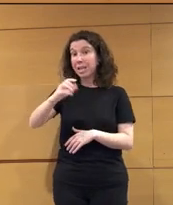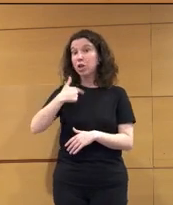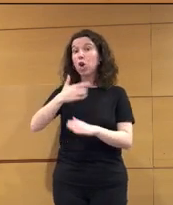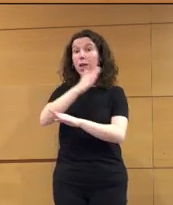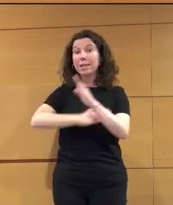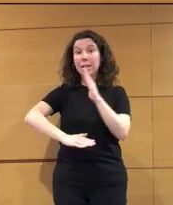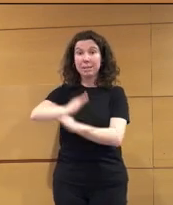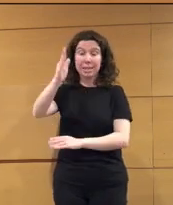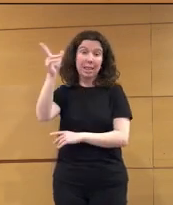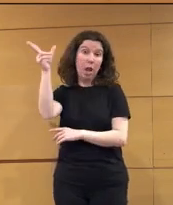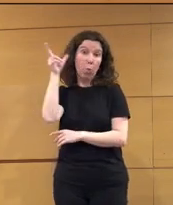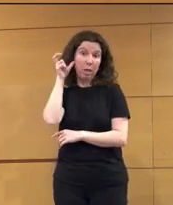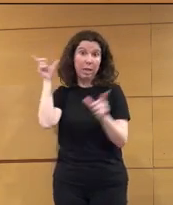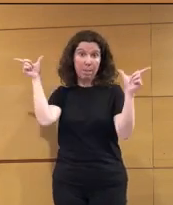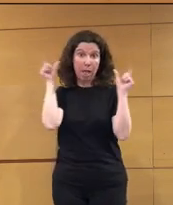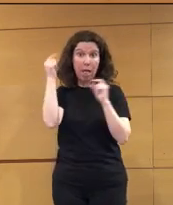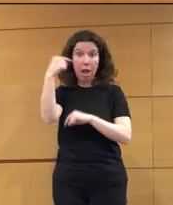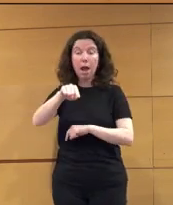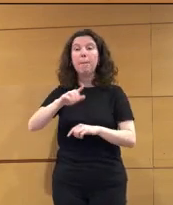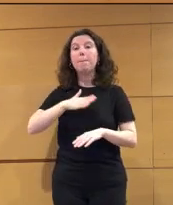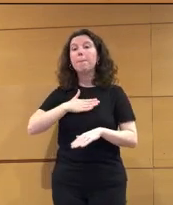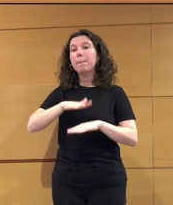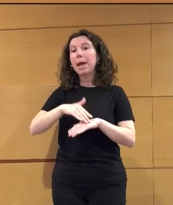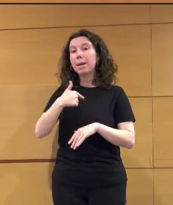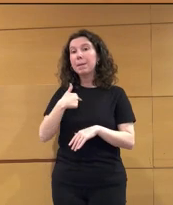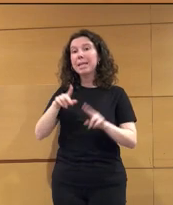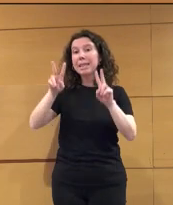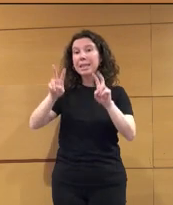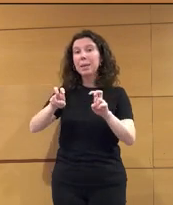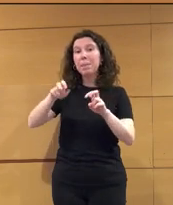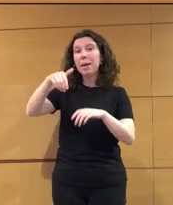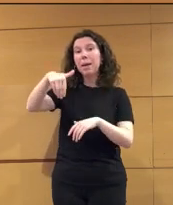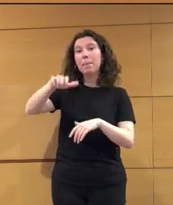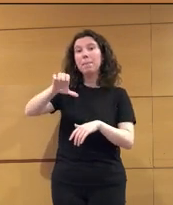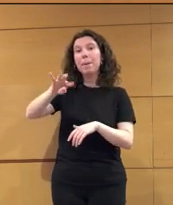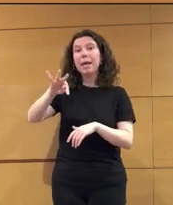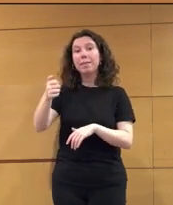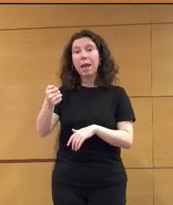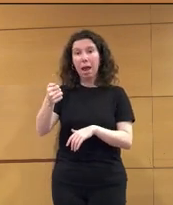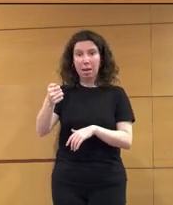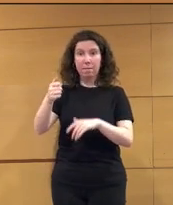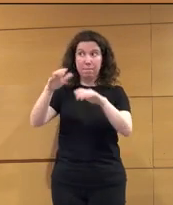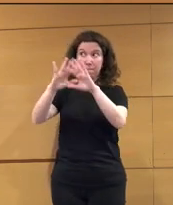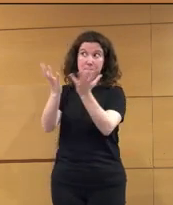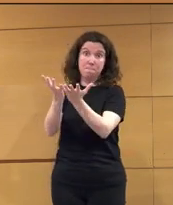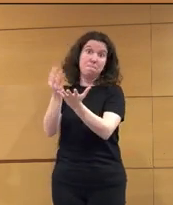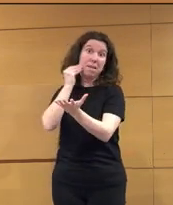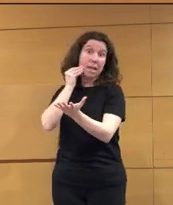discapacitat auditiva. Per mi el tema també seria, abans del rival metavers, com ens